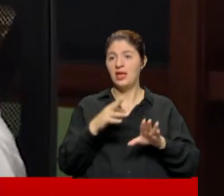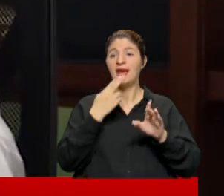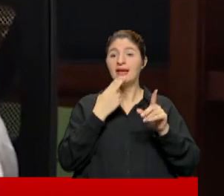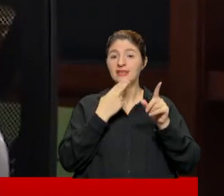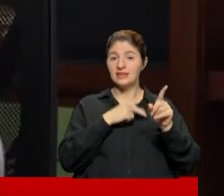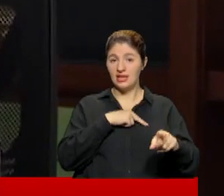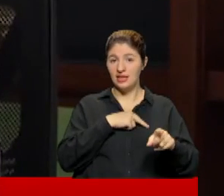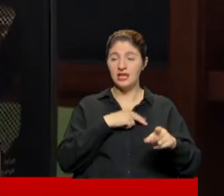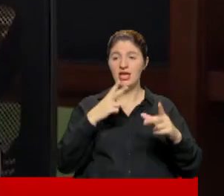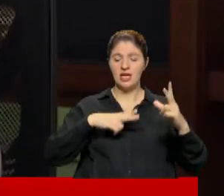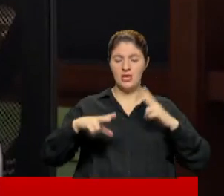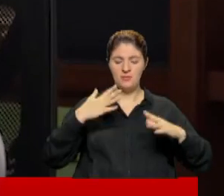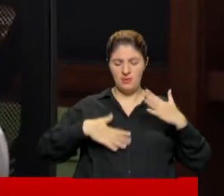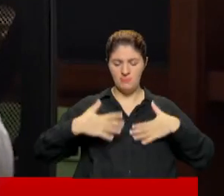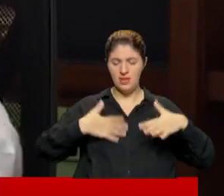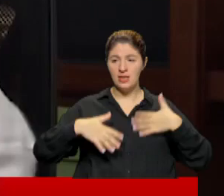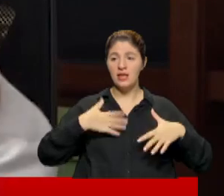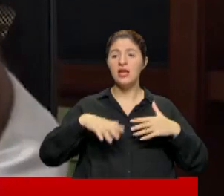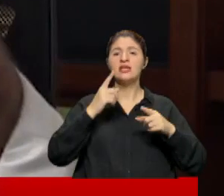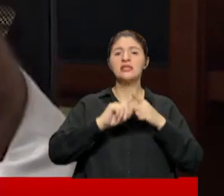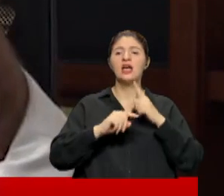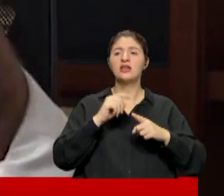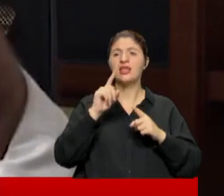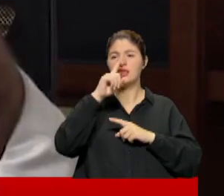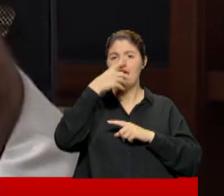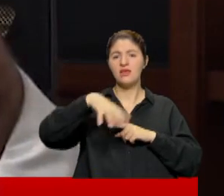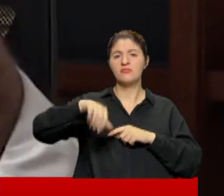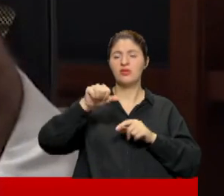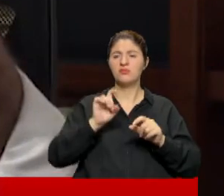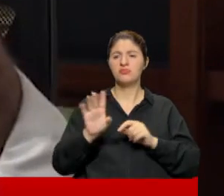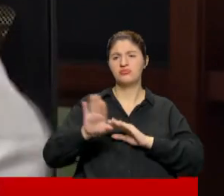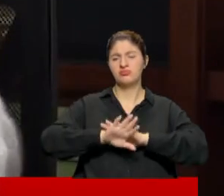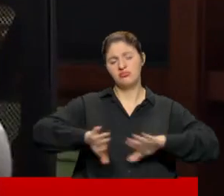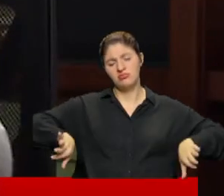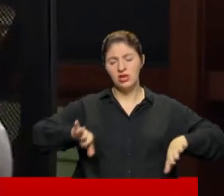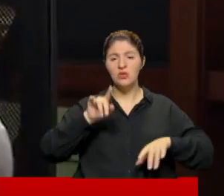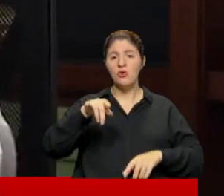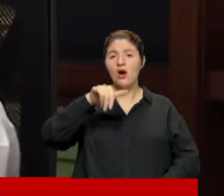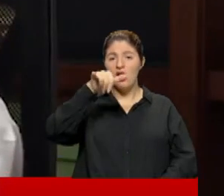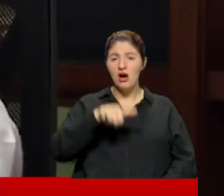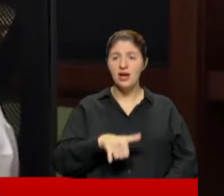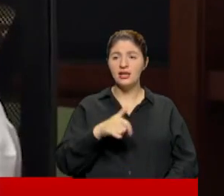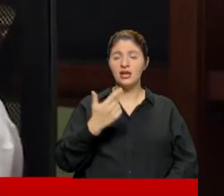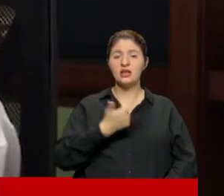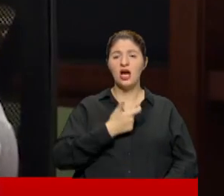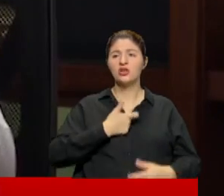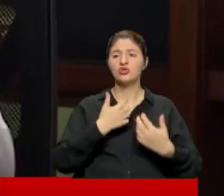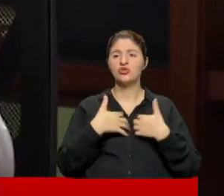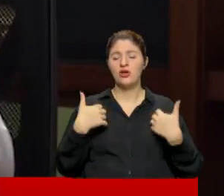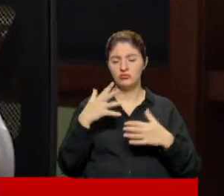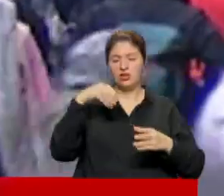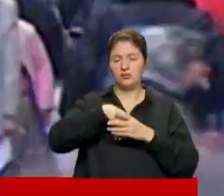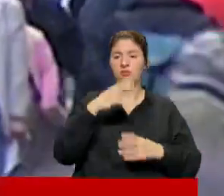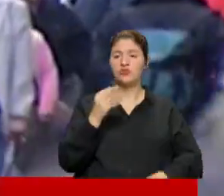kadınların giyim kuşamını siyasetin tekelinden çıkartıyoruz bu Hakkı yasal güvenceye